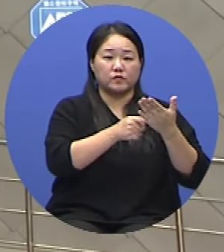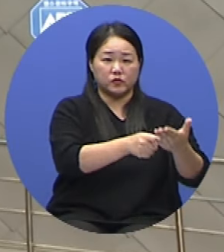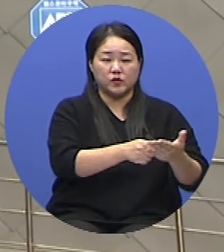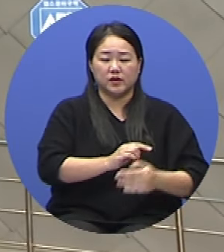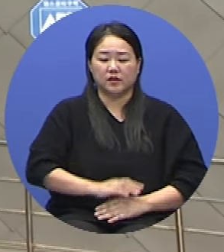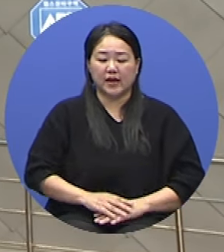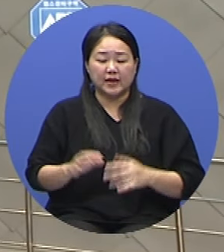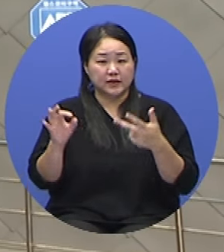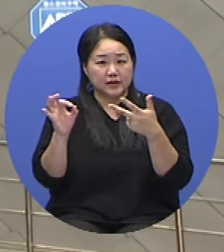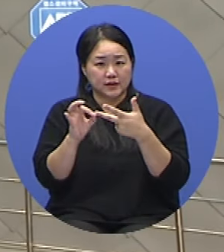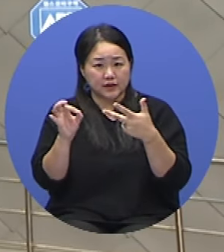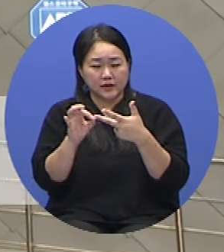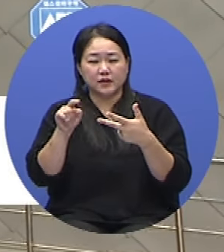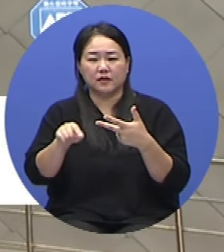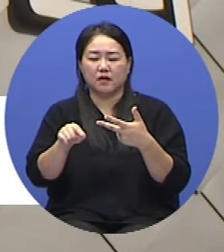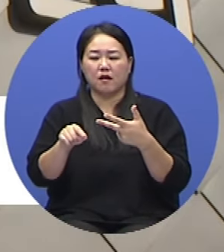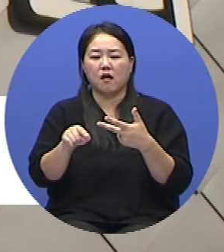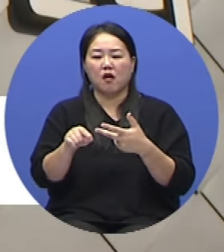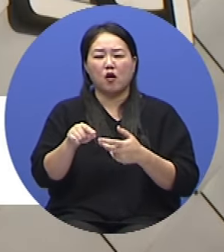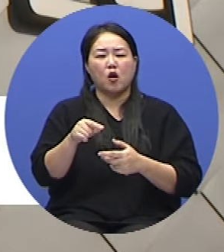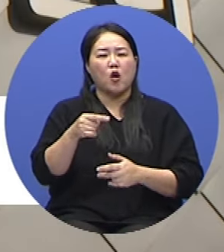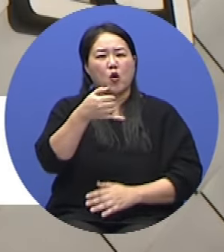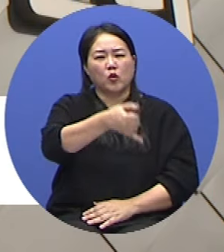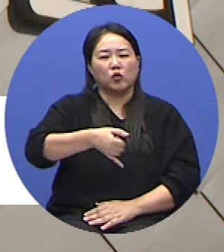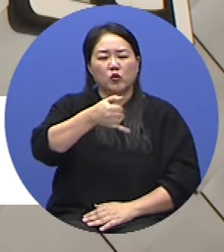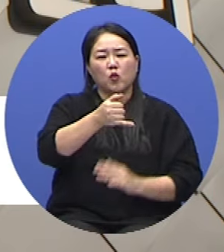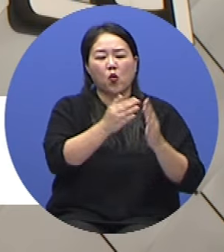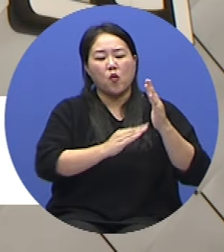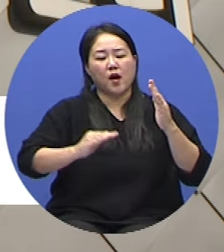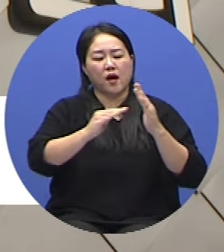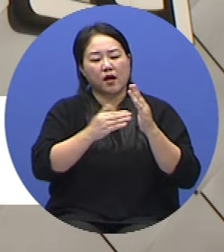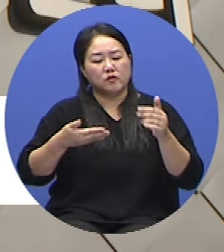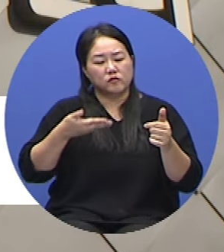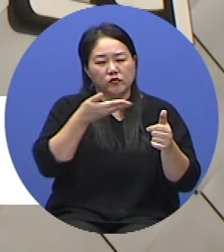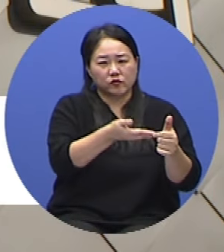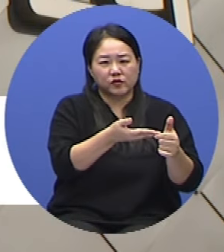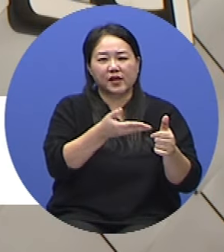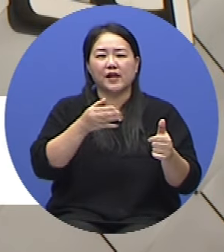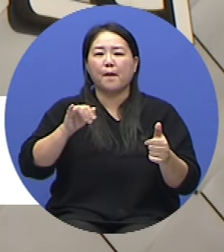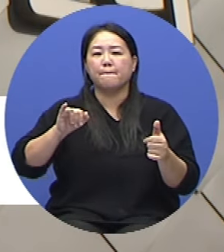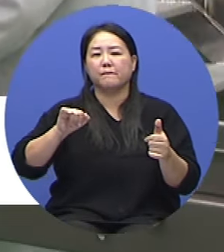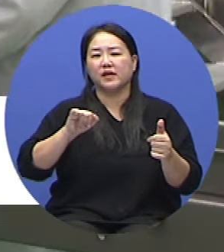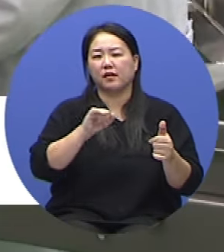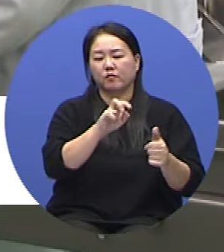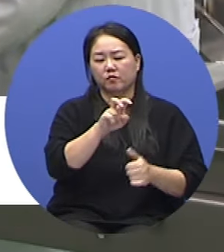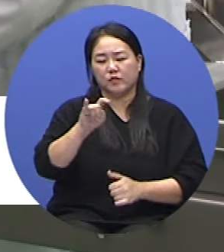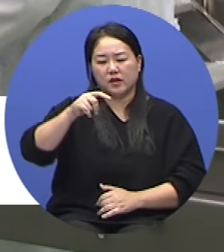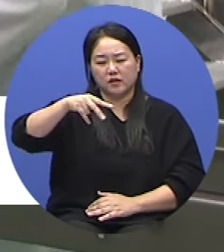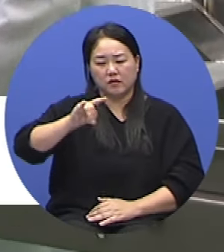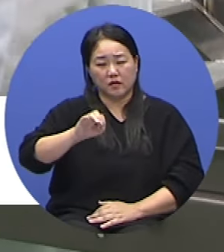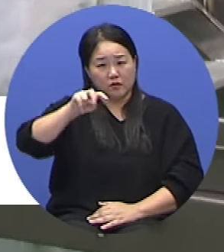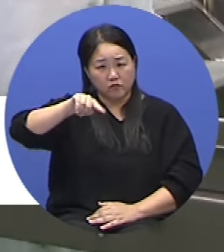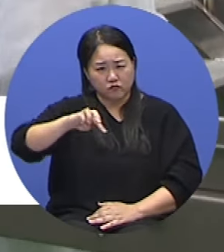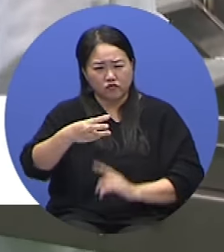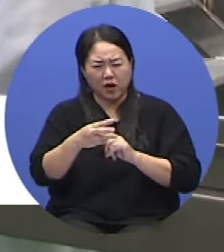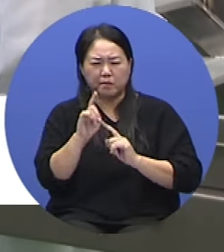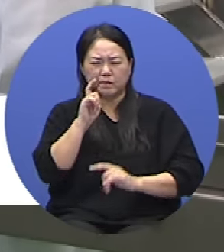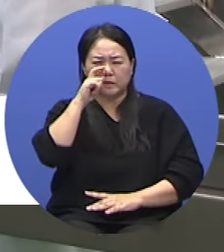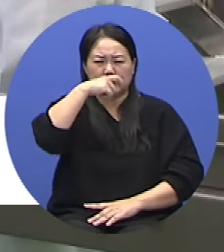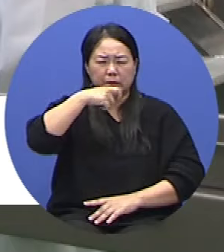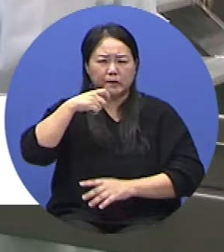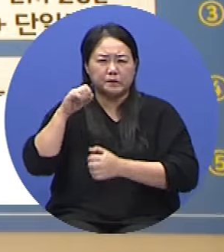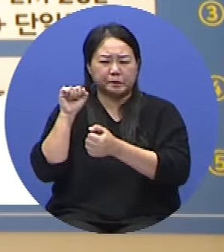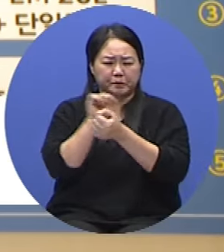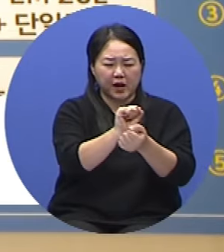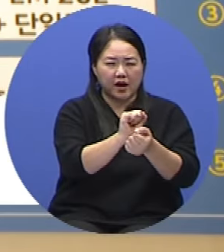진안군이 농가에 제공하는 미생물에 오염균이 섞이는 걸 막기 위한 멸균 장비를 도입했습니다. 진안군은 친환경 농업을